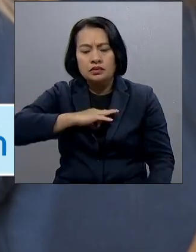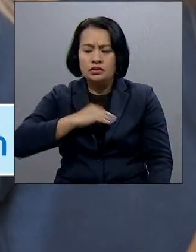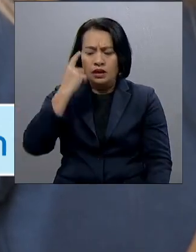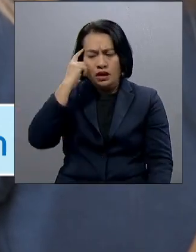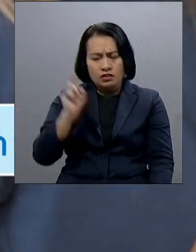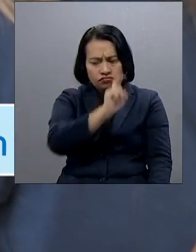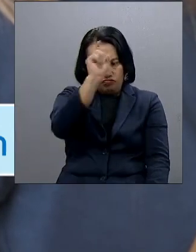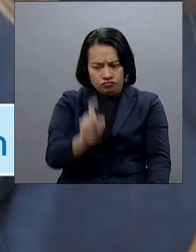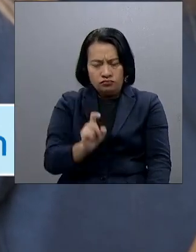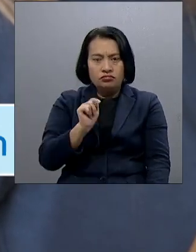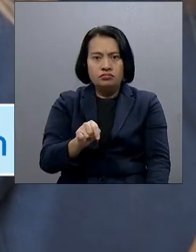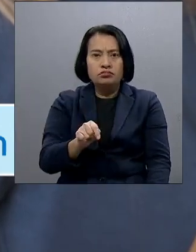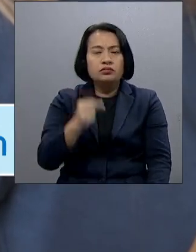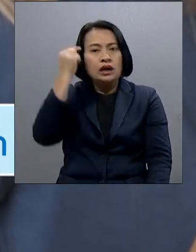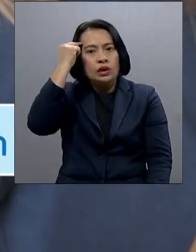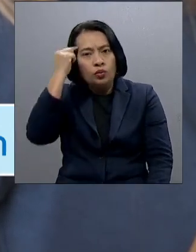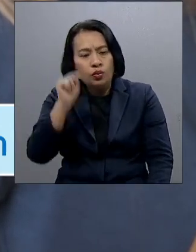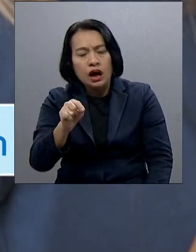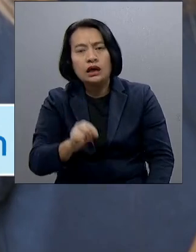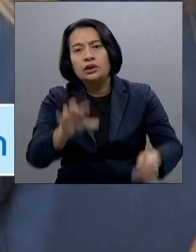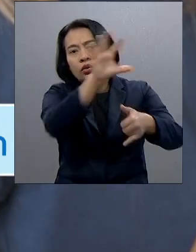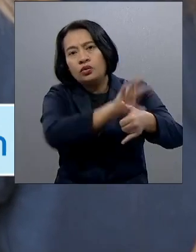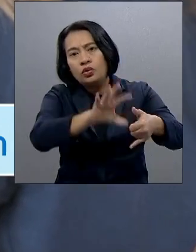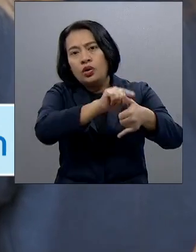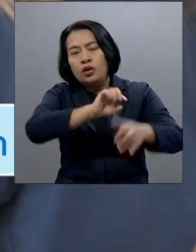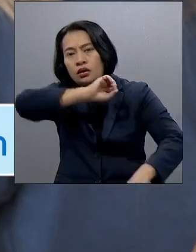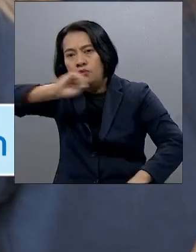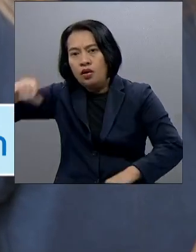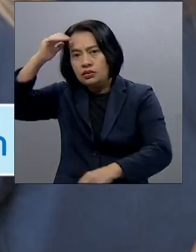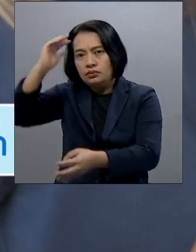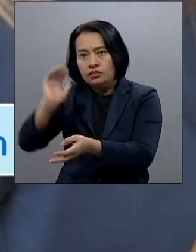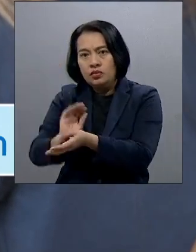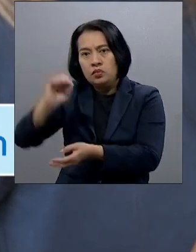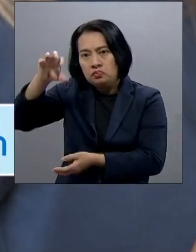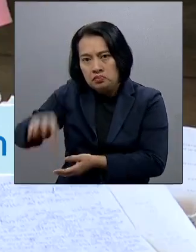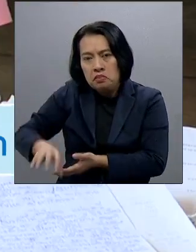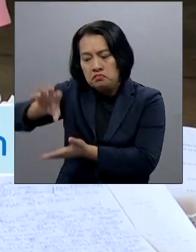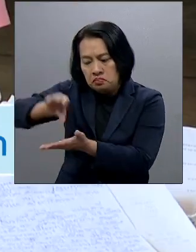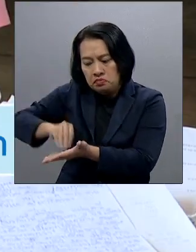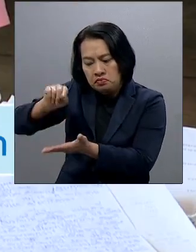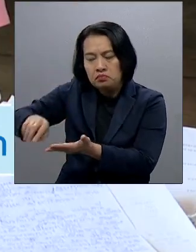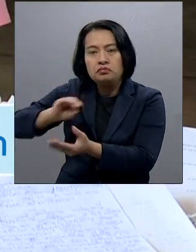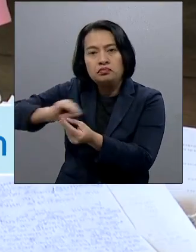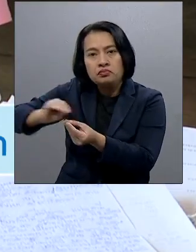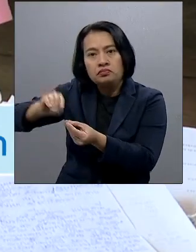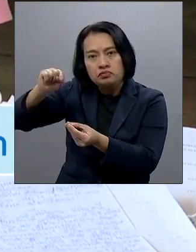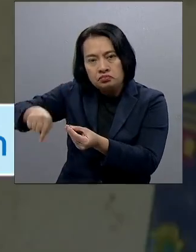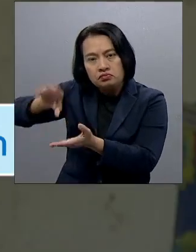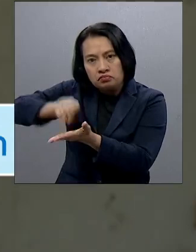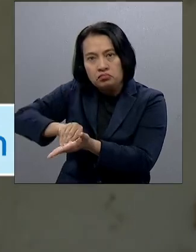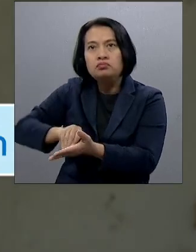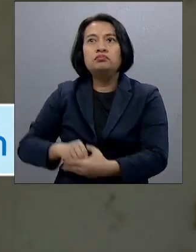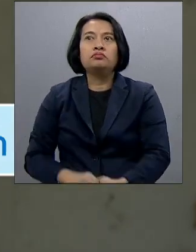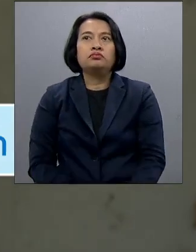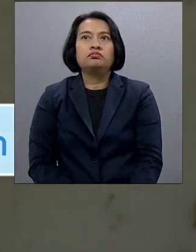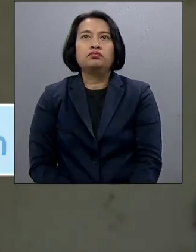วก็รู้ว่าถูกหลอกแน่แล้วก็เลยเข้าไปแจ้งความที่สถานีตำรวจภูธรสนามชัยเขตจังหวัดฉะเชิงเทรา ต้อง